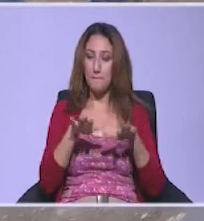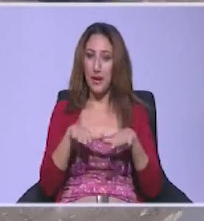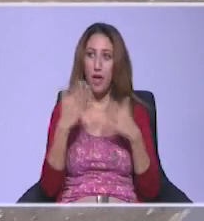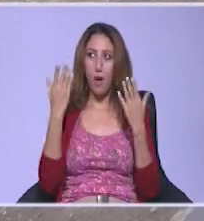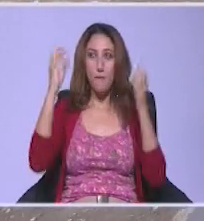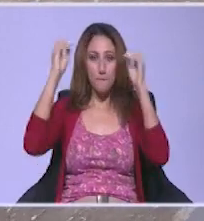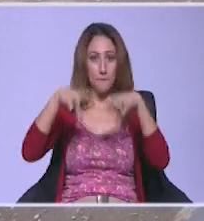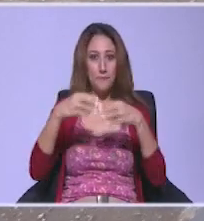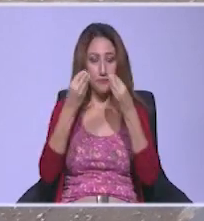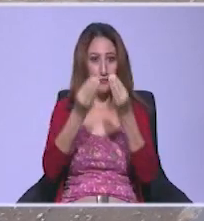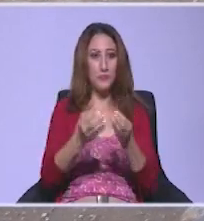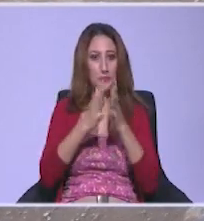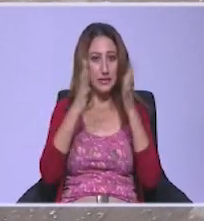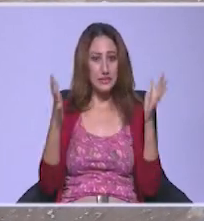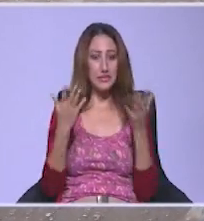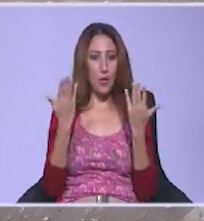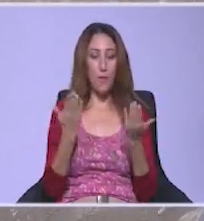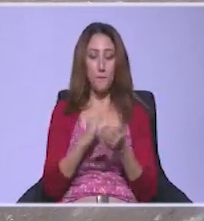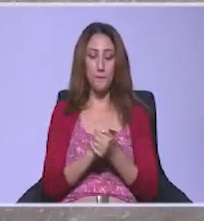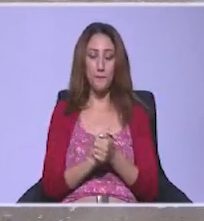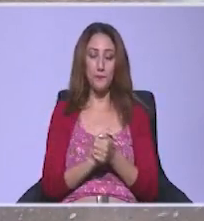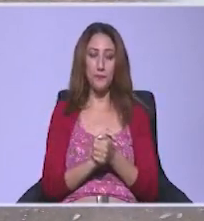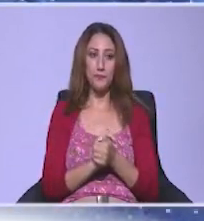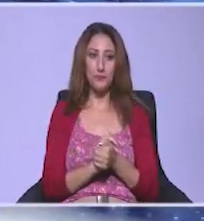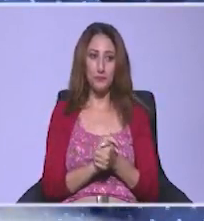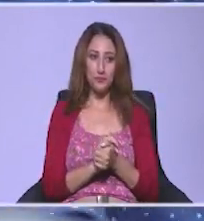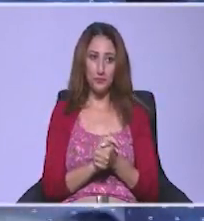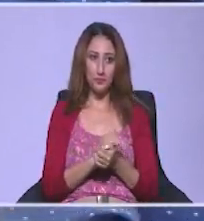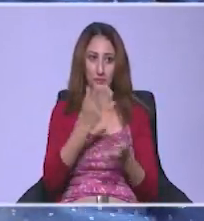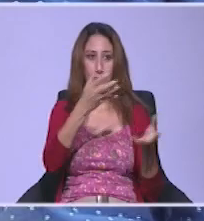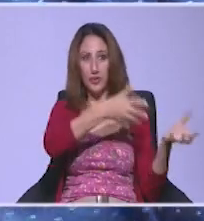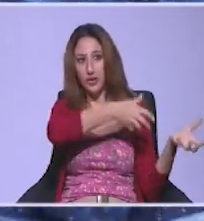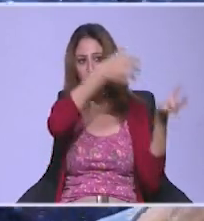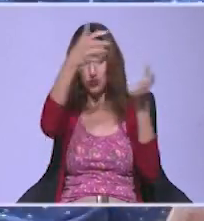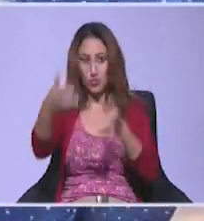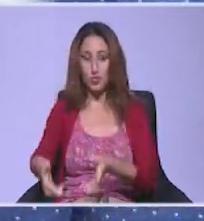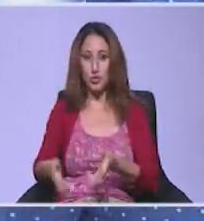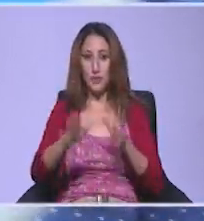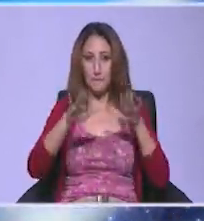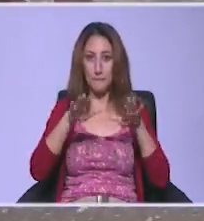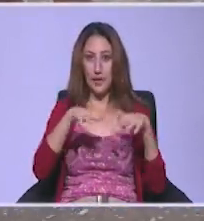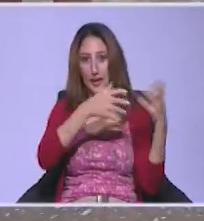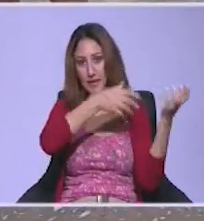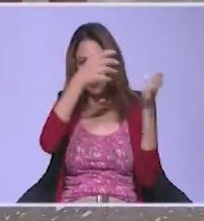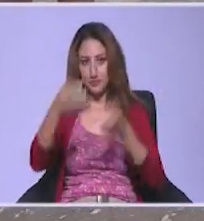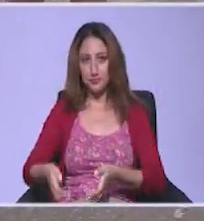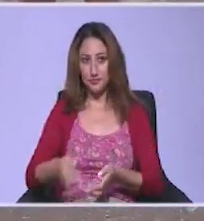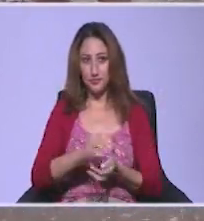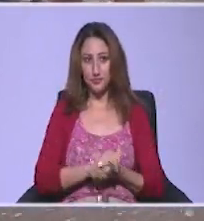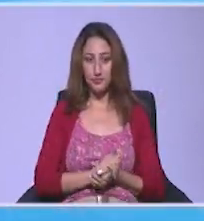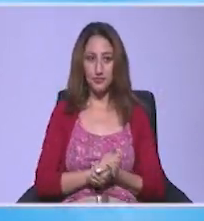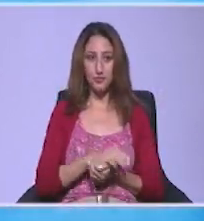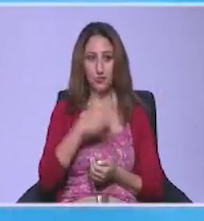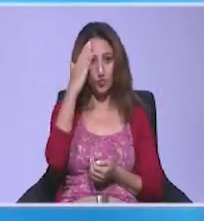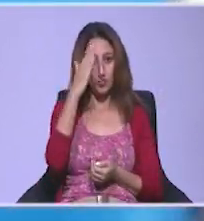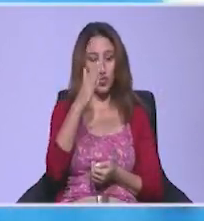يرزقك باذن الله خيرها ان شاء الله. ليك ويستر عليك ويحفظك. ممكن ننزل المكنه بعد اذنكم يا رجاله؟ الله يخليك يا رب. ننزل المكنه يلا بعد اذنكم. الف الف